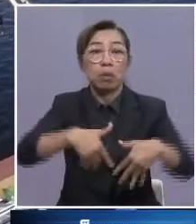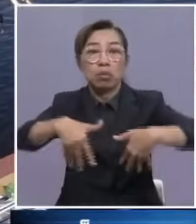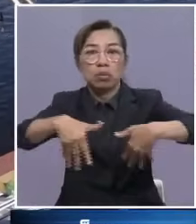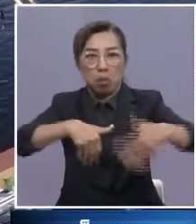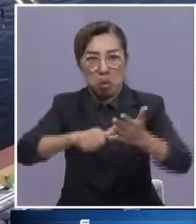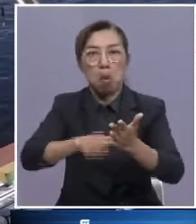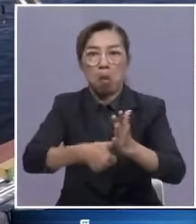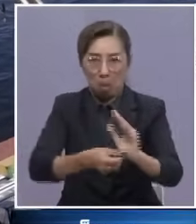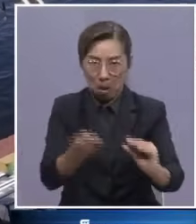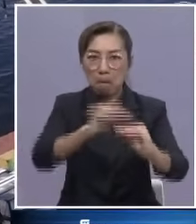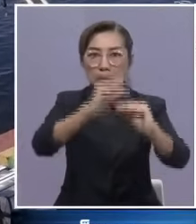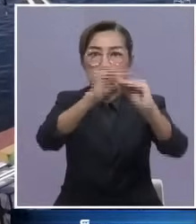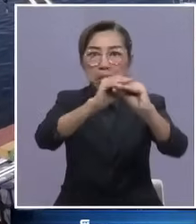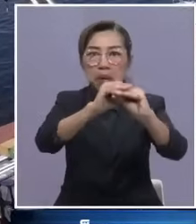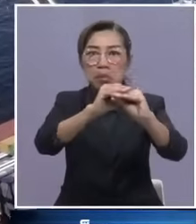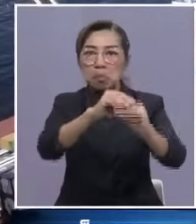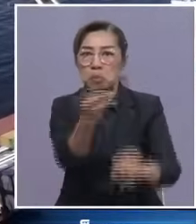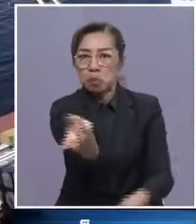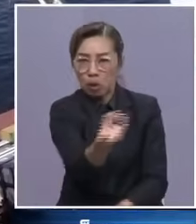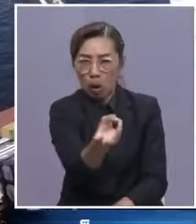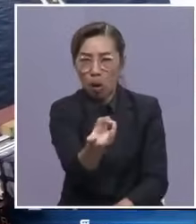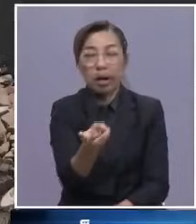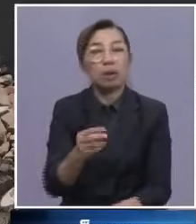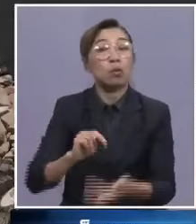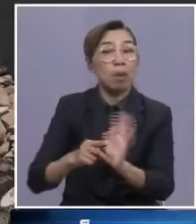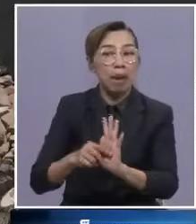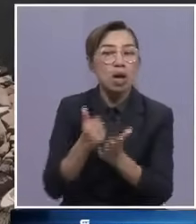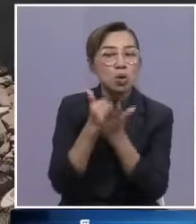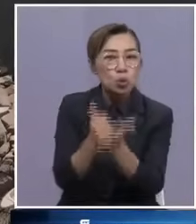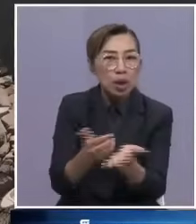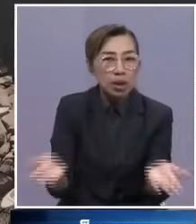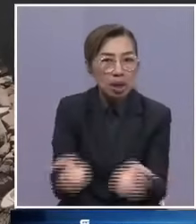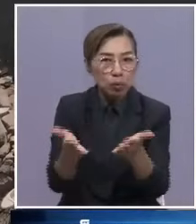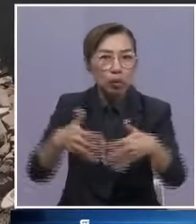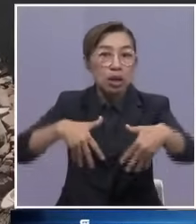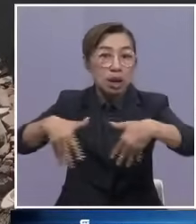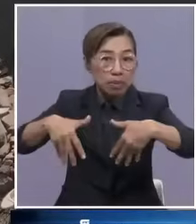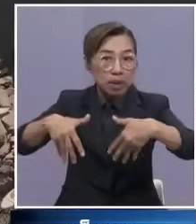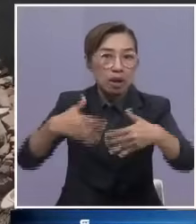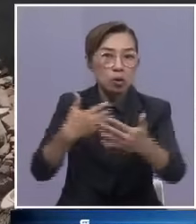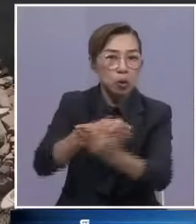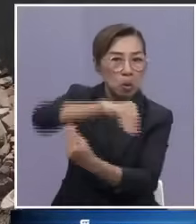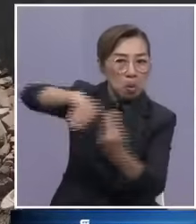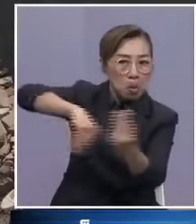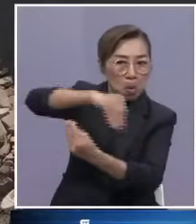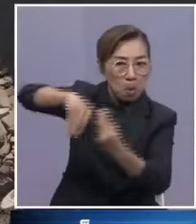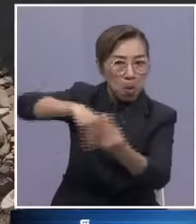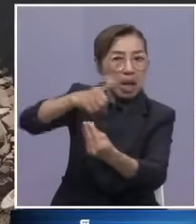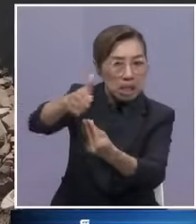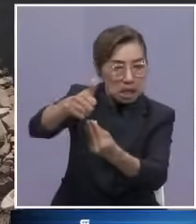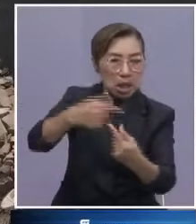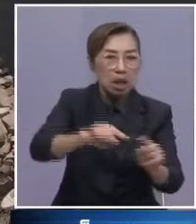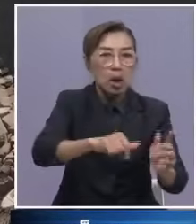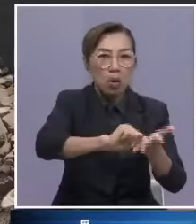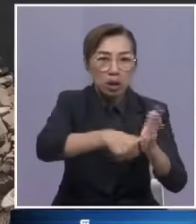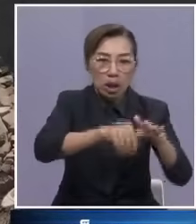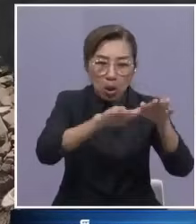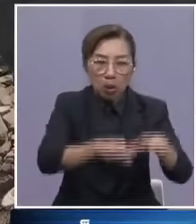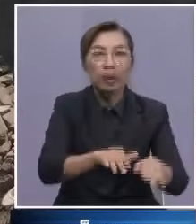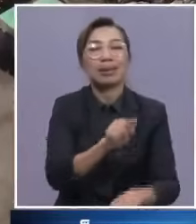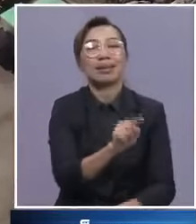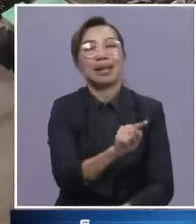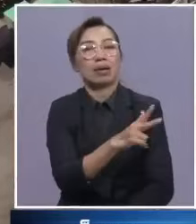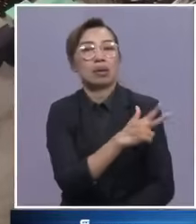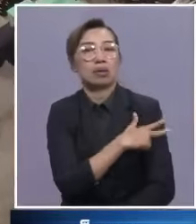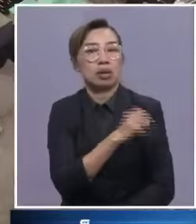ารณะต่อ GDP ต่ำที่สุดคือทั้งกระตุ้น GDP แล้วทำให้หนี้ลดไปได้ด้วยนะข้อมูลจากดร.สุวิท